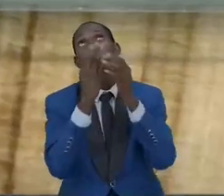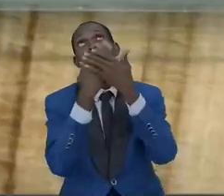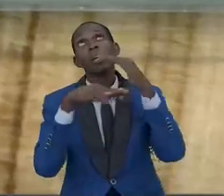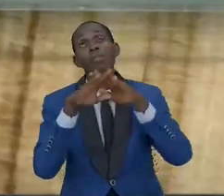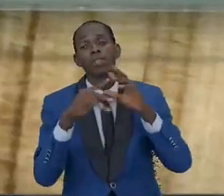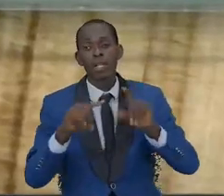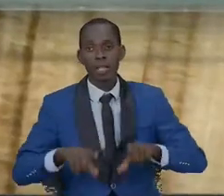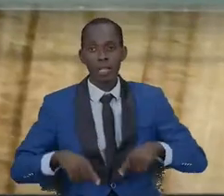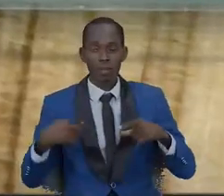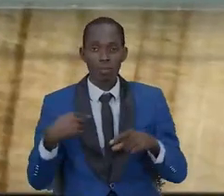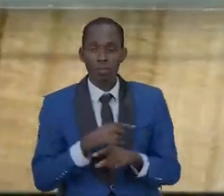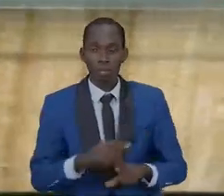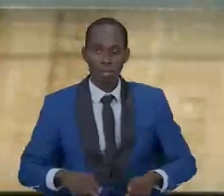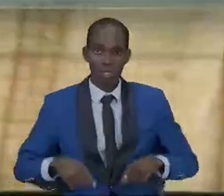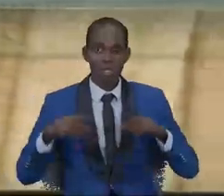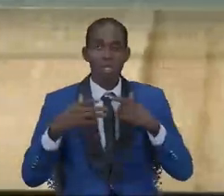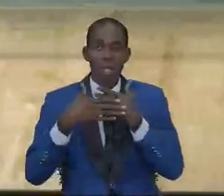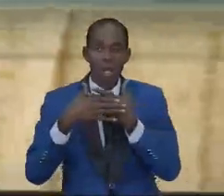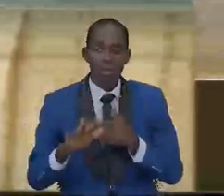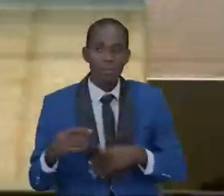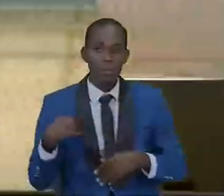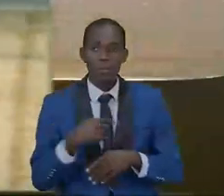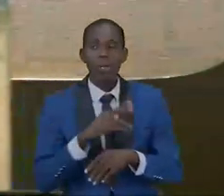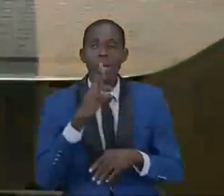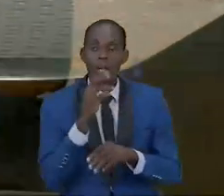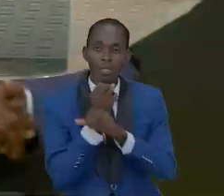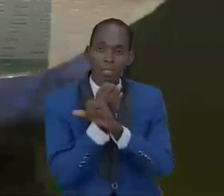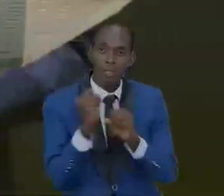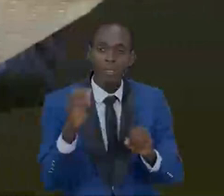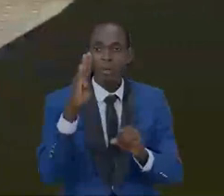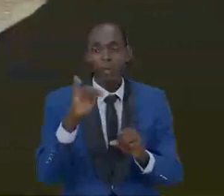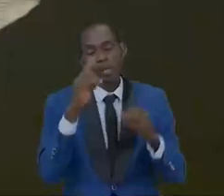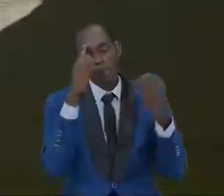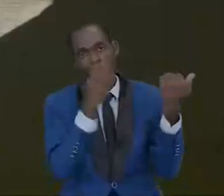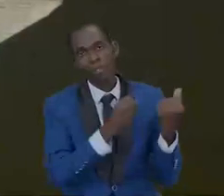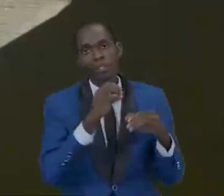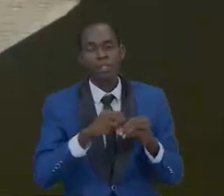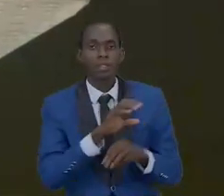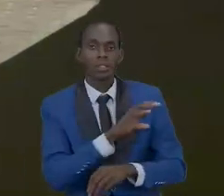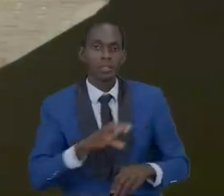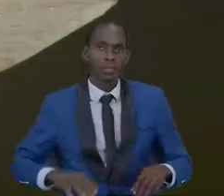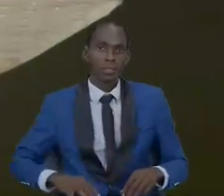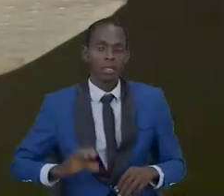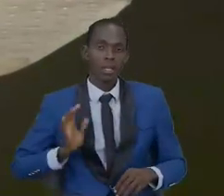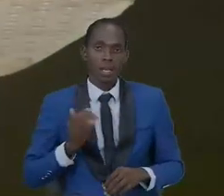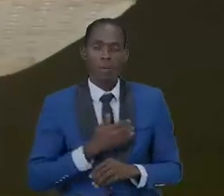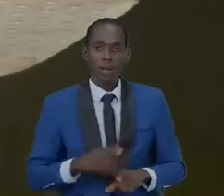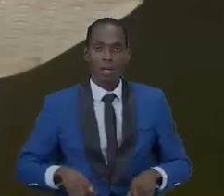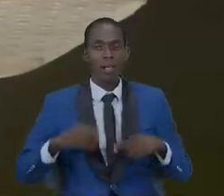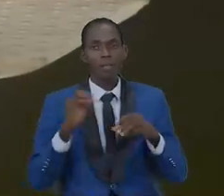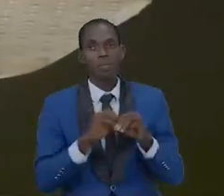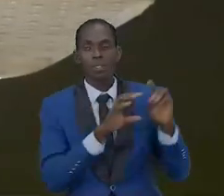la vie que nous menons après que nous avons été justifiés par la foi en Christ notre vie en Christine